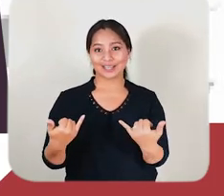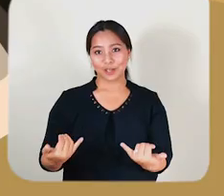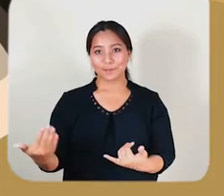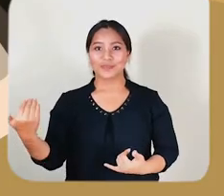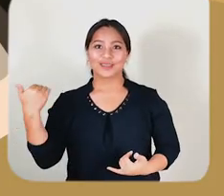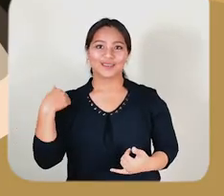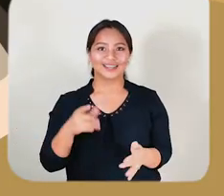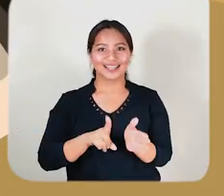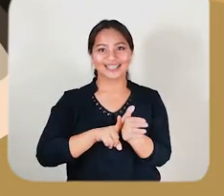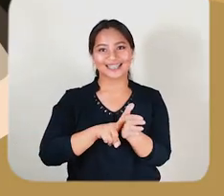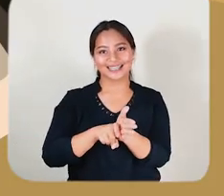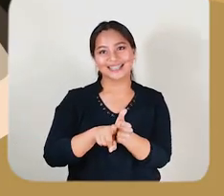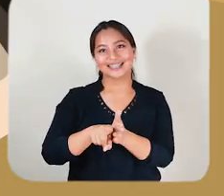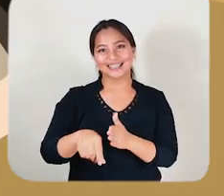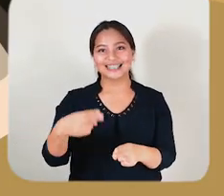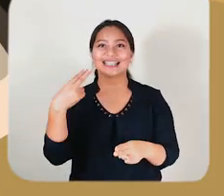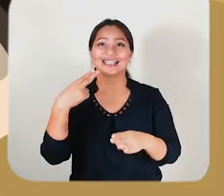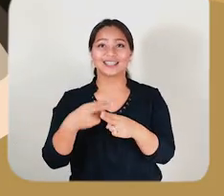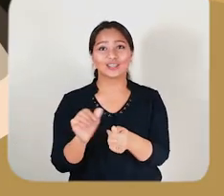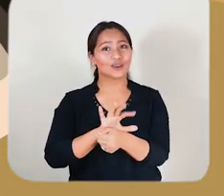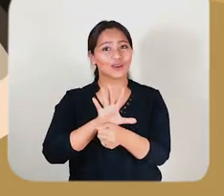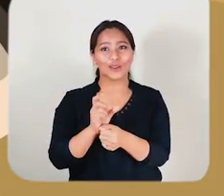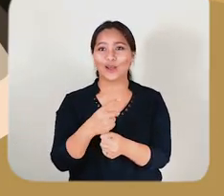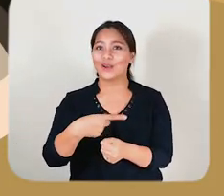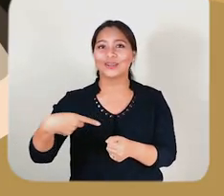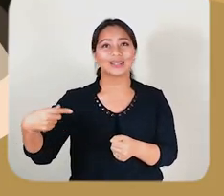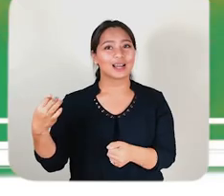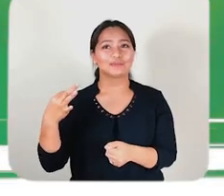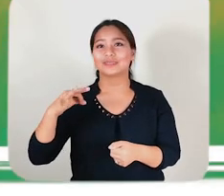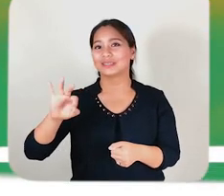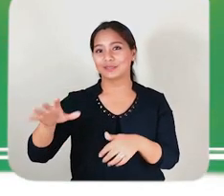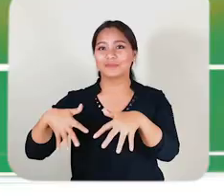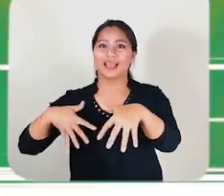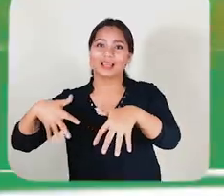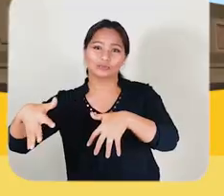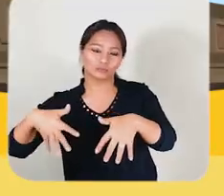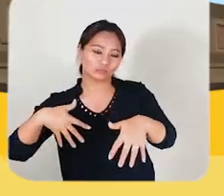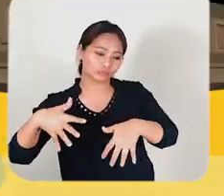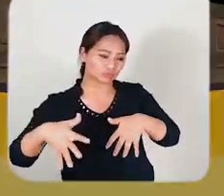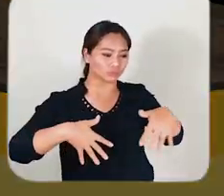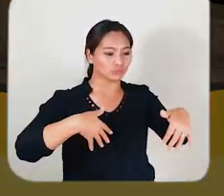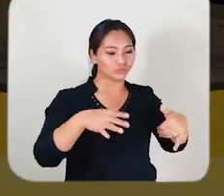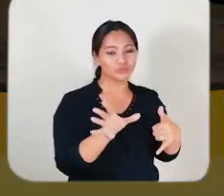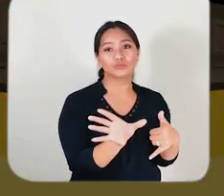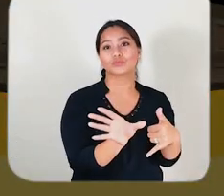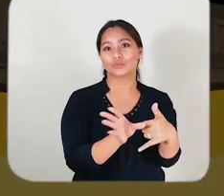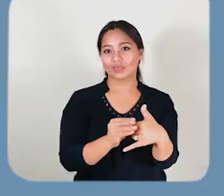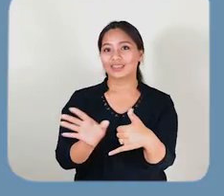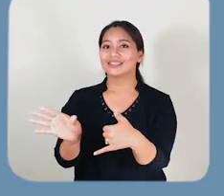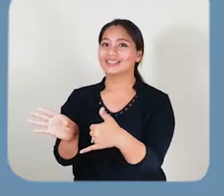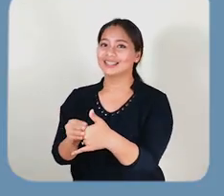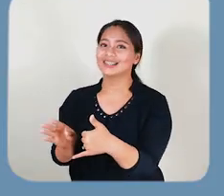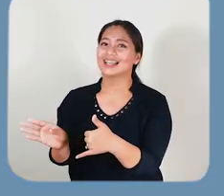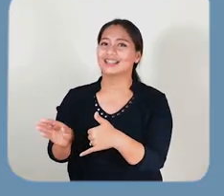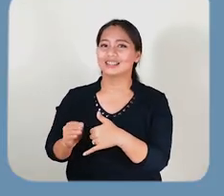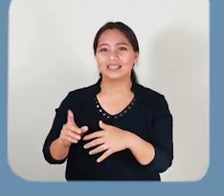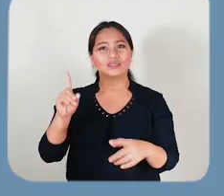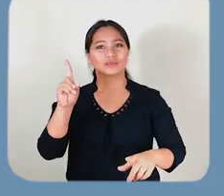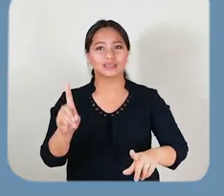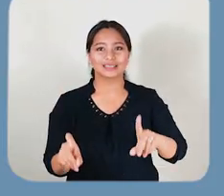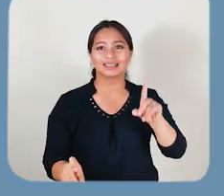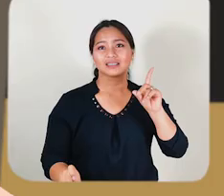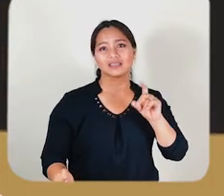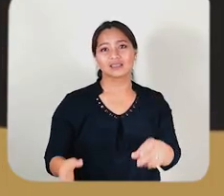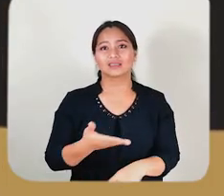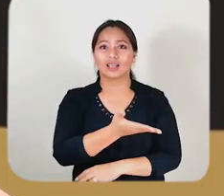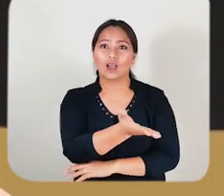ในตอนนี้มีไวรัสที่ชื่อโคโรนามันทำลายผู้คนจนถึงแก่ชี